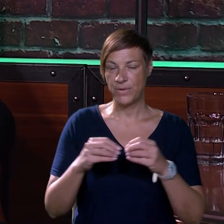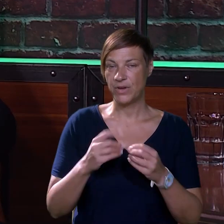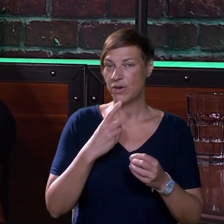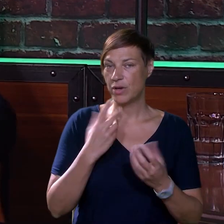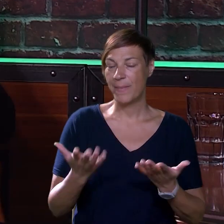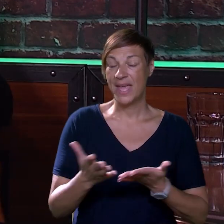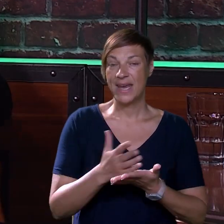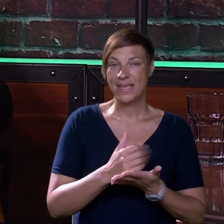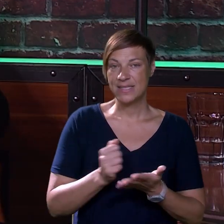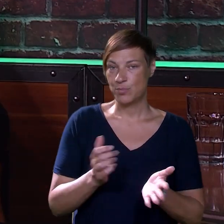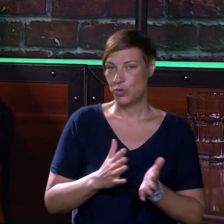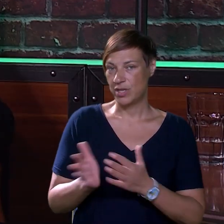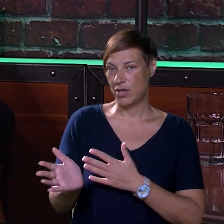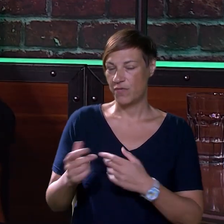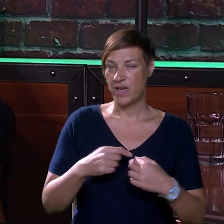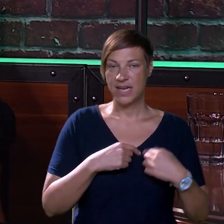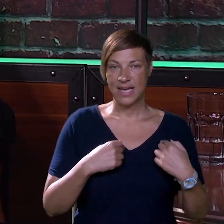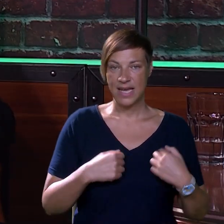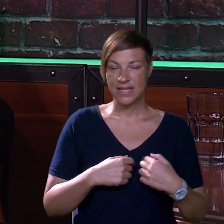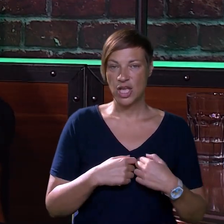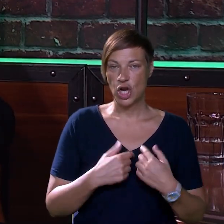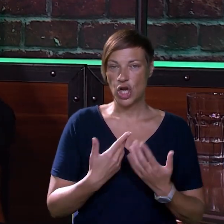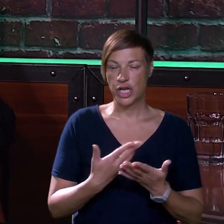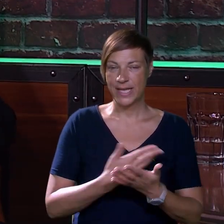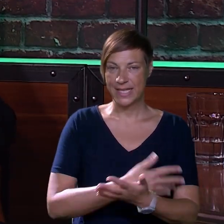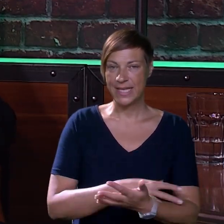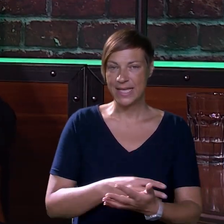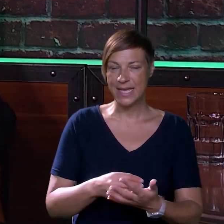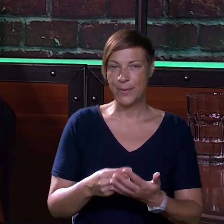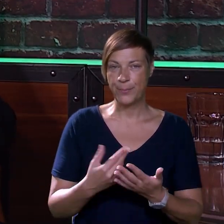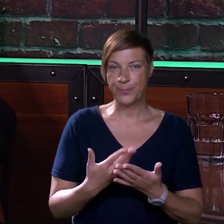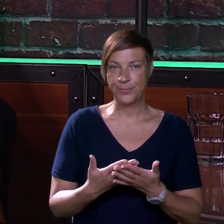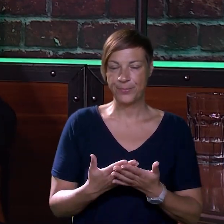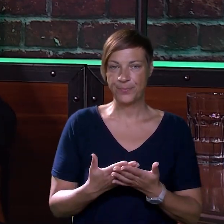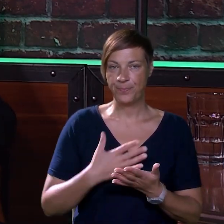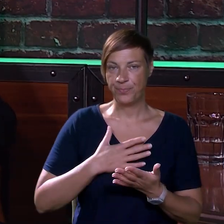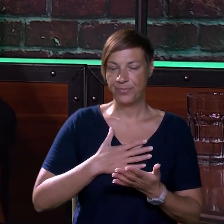mene ispunjaju van kardiologije, tako da